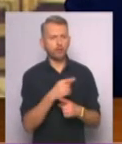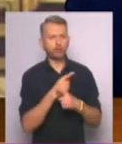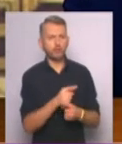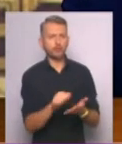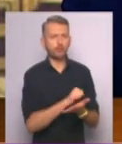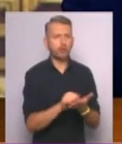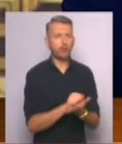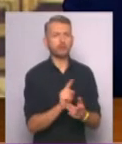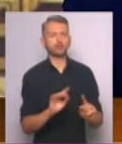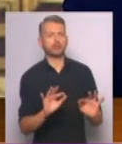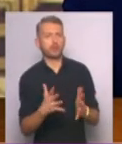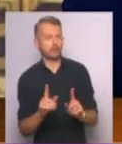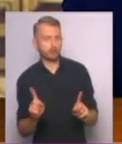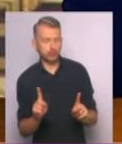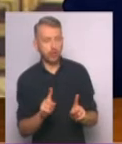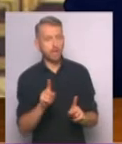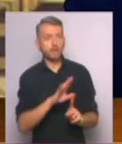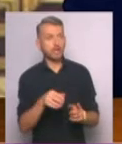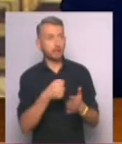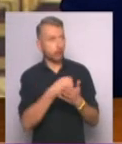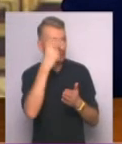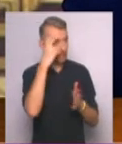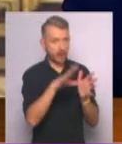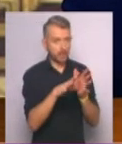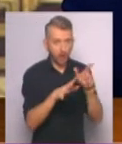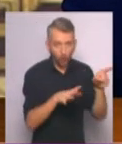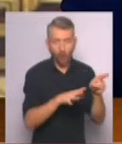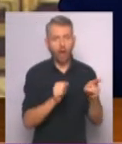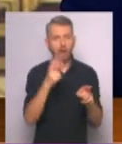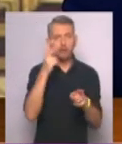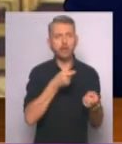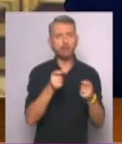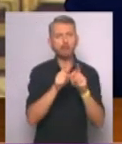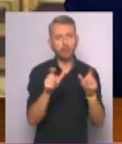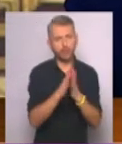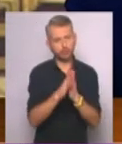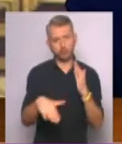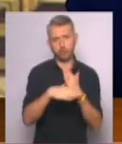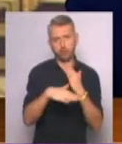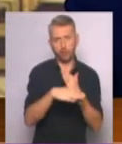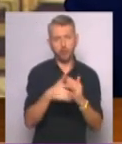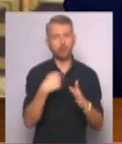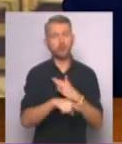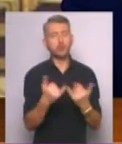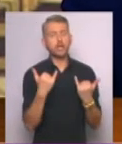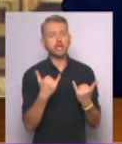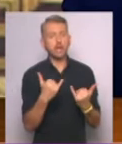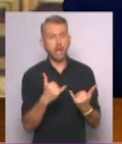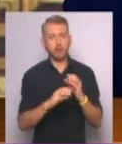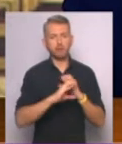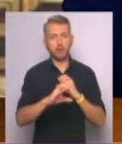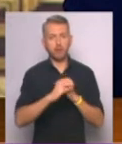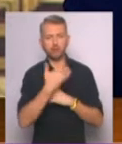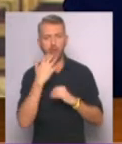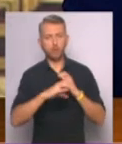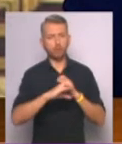що з ним сталося, навіть не до Київенерго, а керуючу компанію закликати про допомогу, оскільки зараз мережі, тепломережі